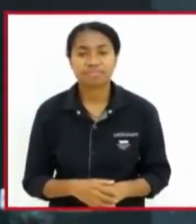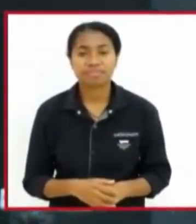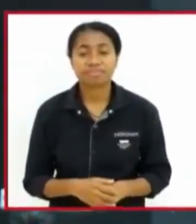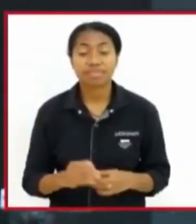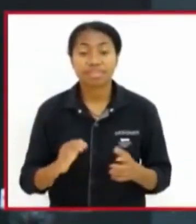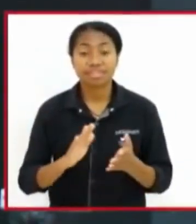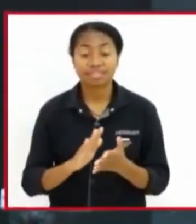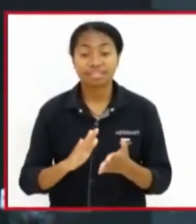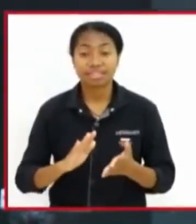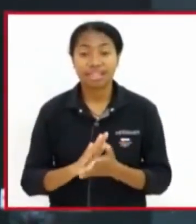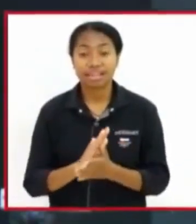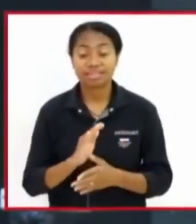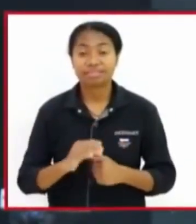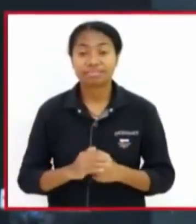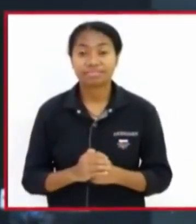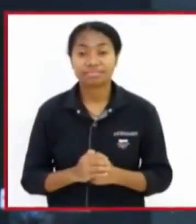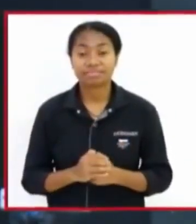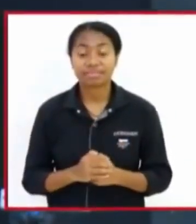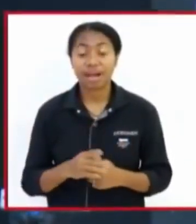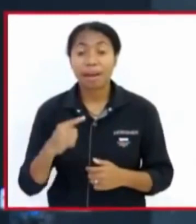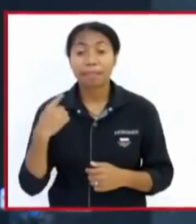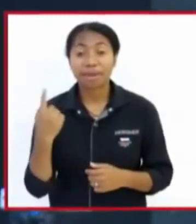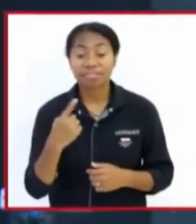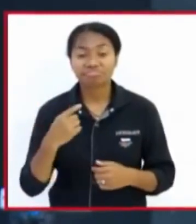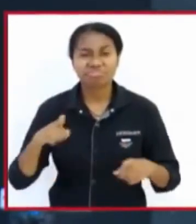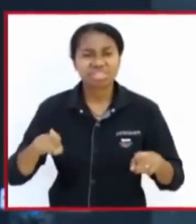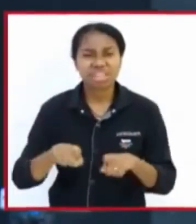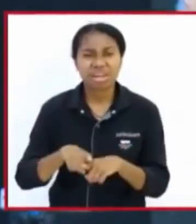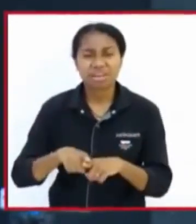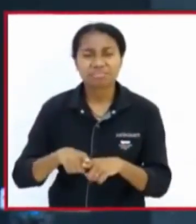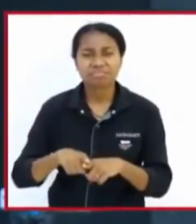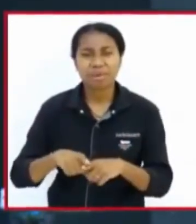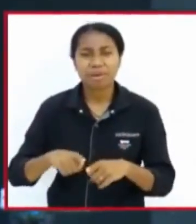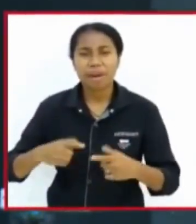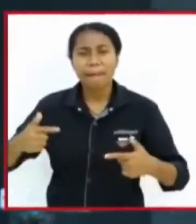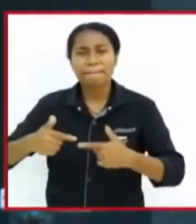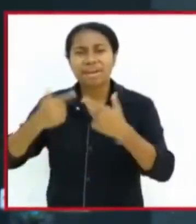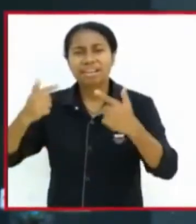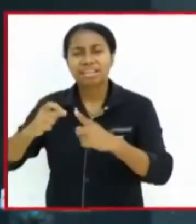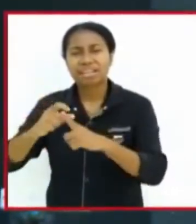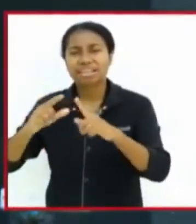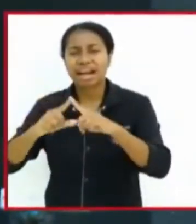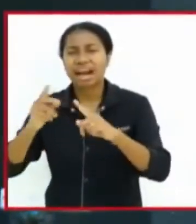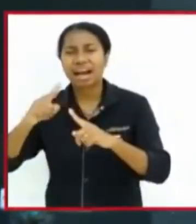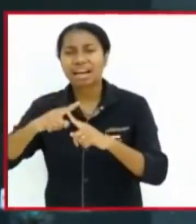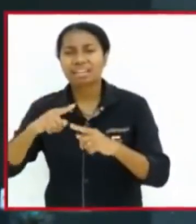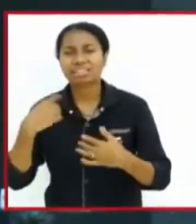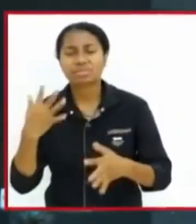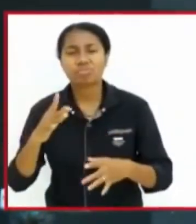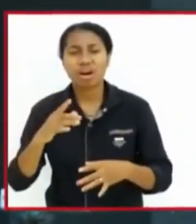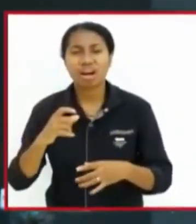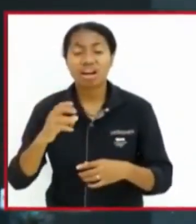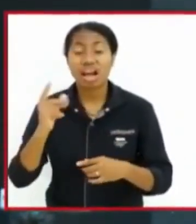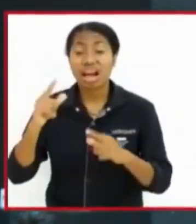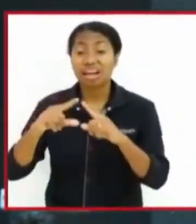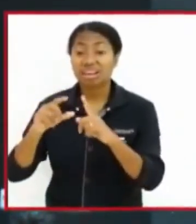dan mereka dengan perang darat lalu radio-radio mereka memberikan semangat kepada pasukan mereka